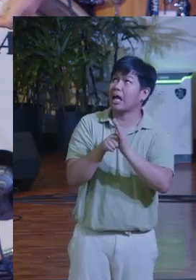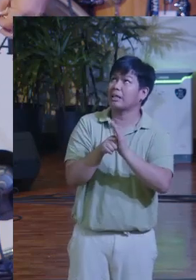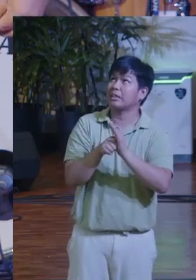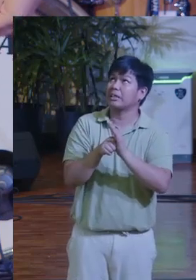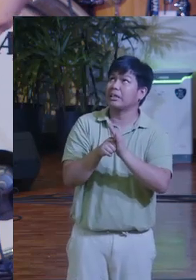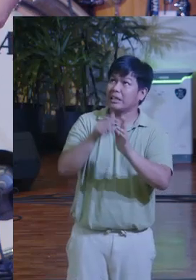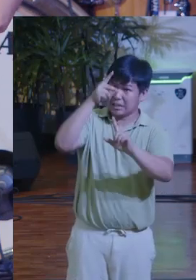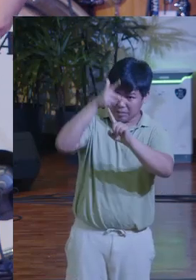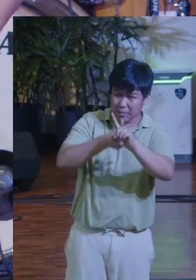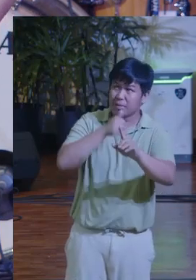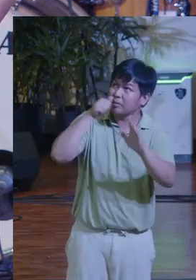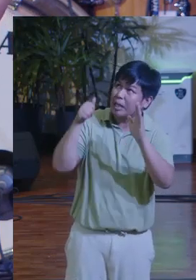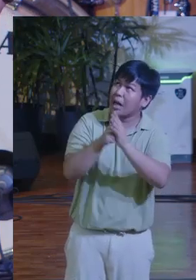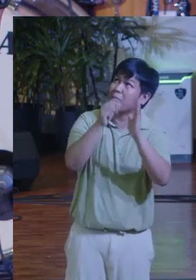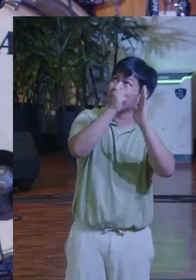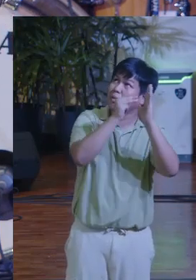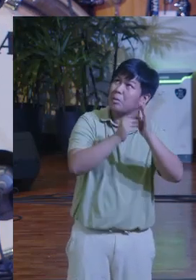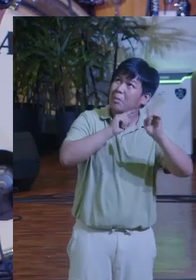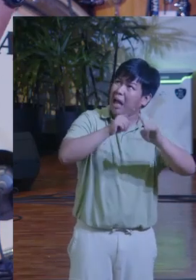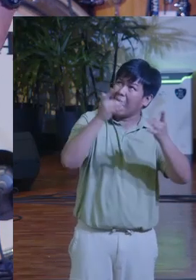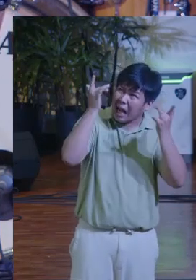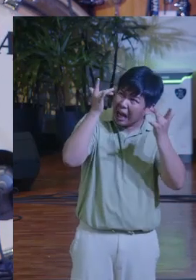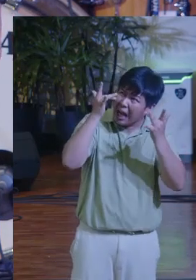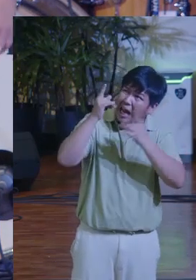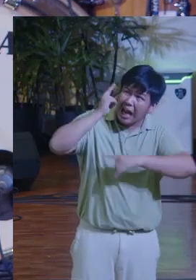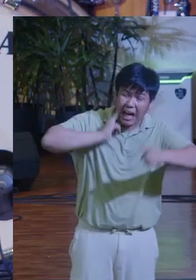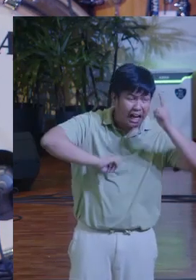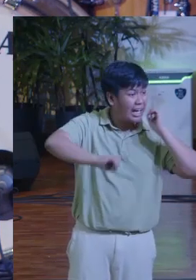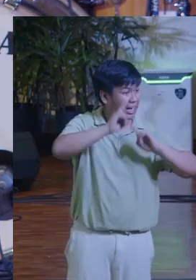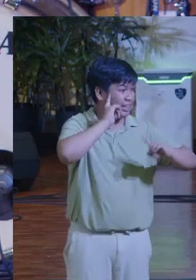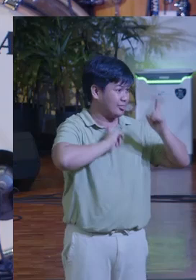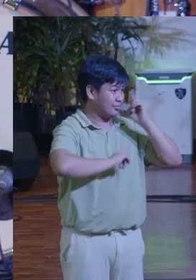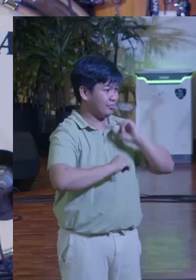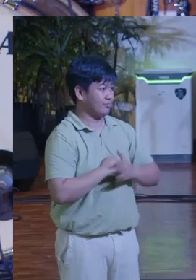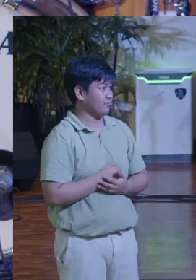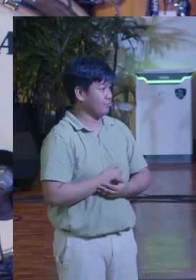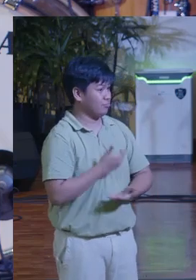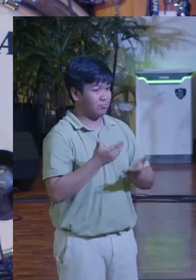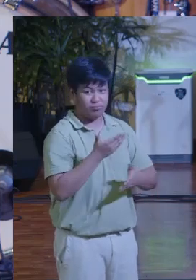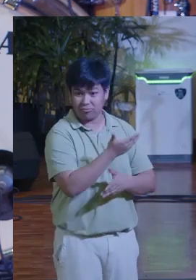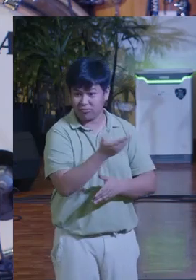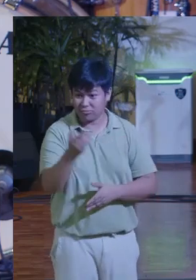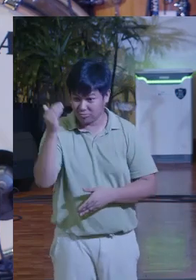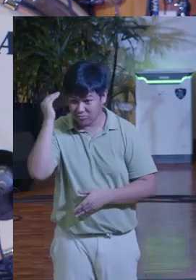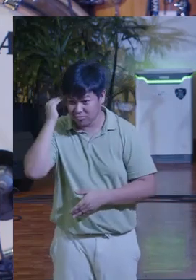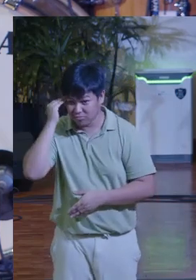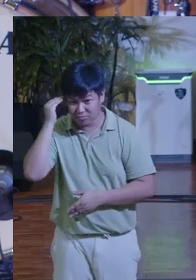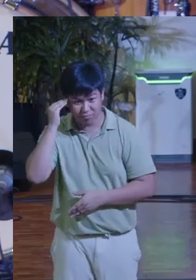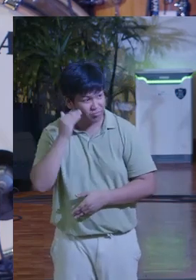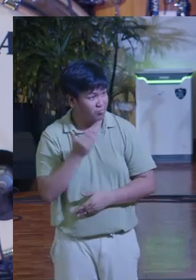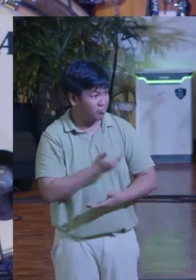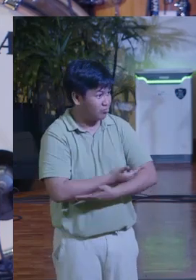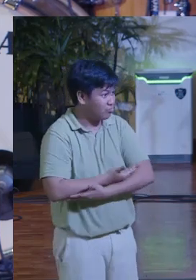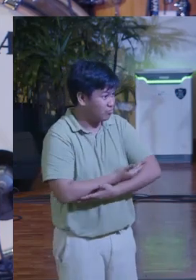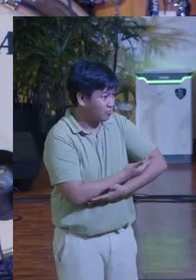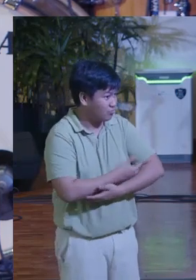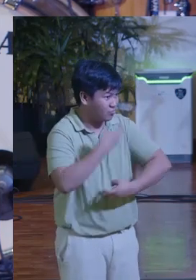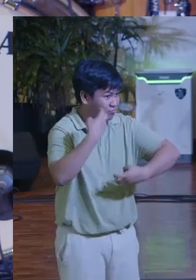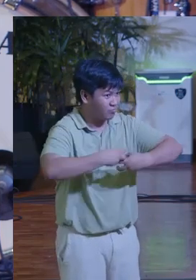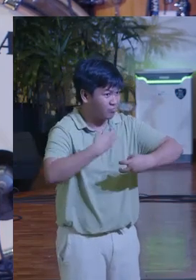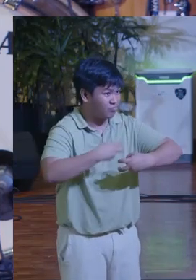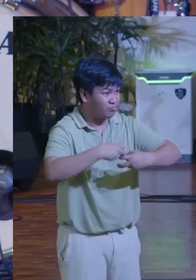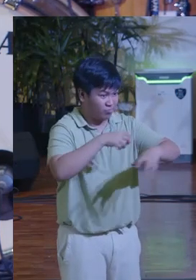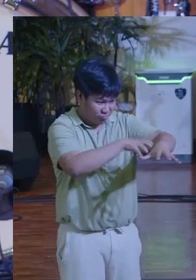Maingay na. No? Maingay na ang baby pag 3 months So baka marinig na